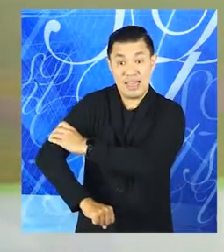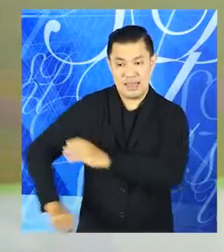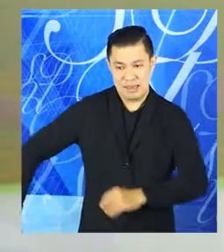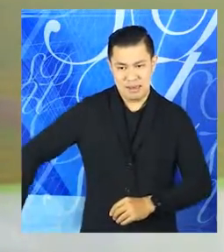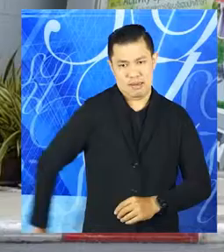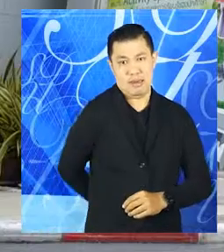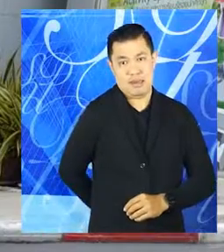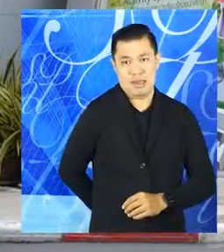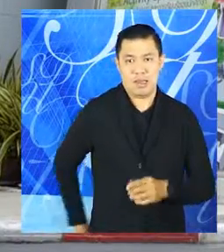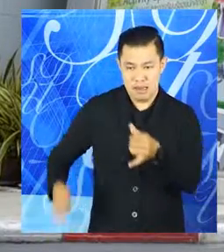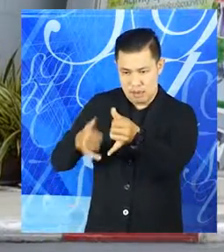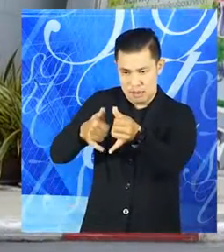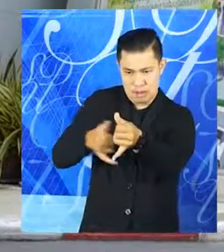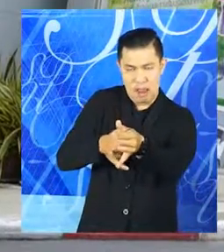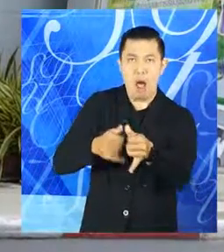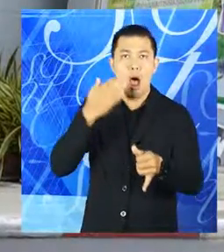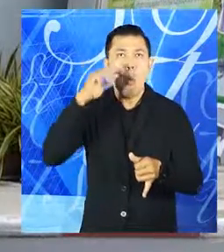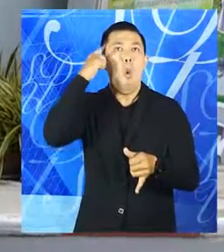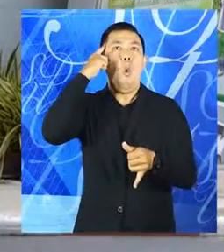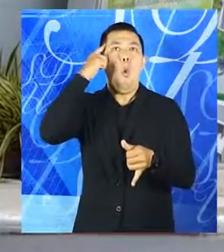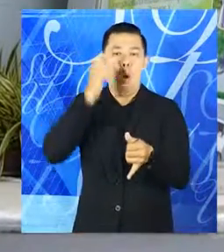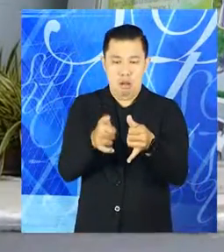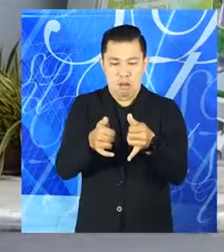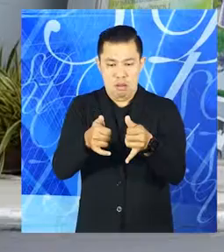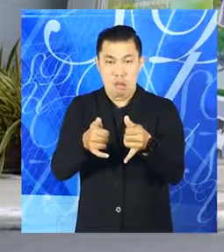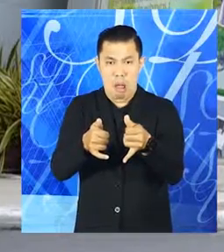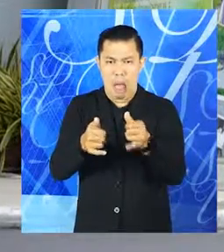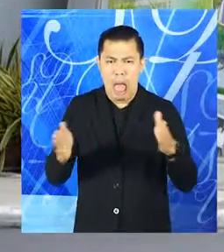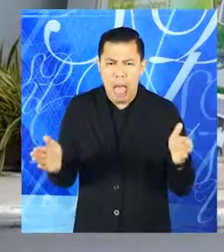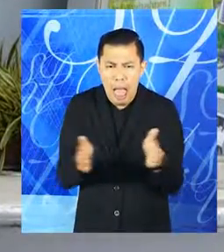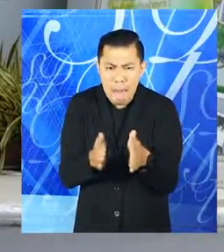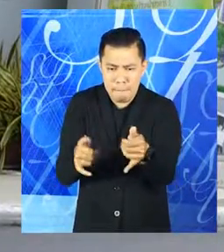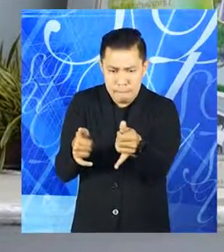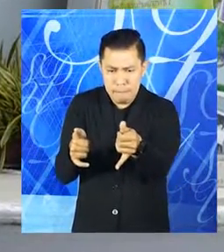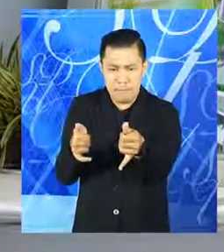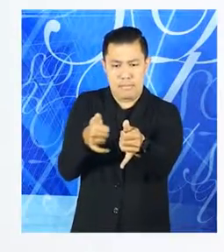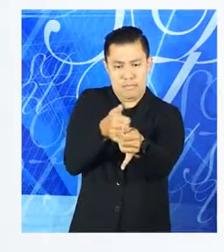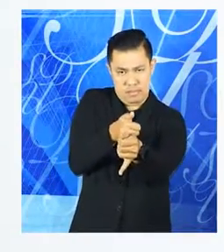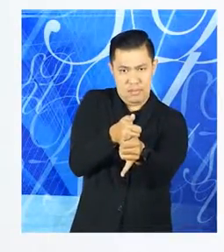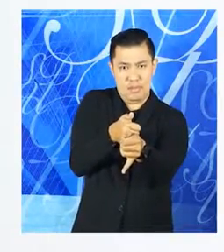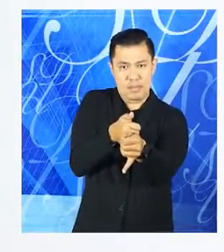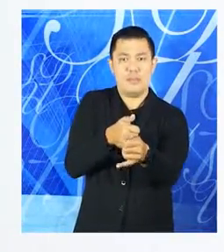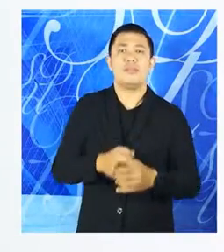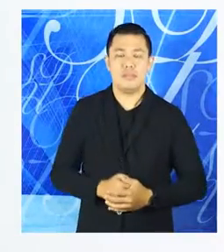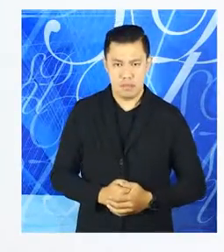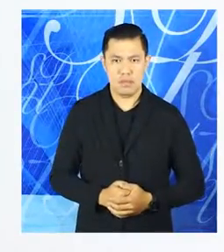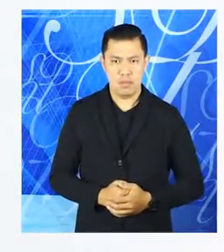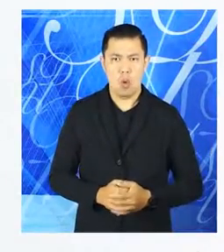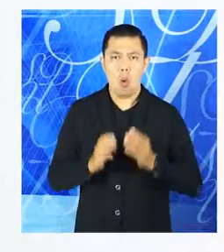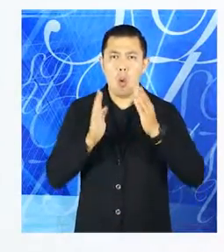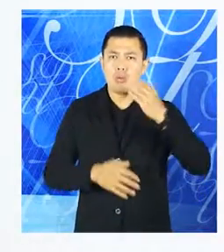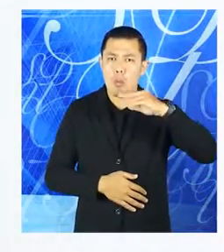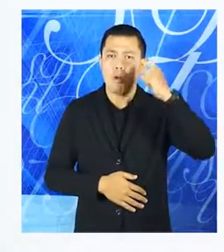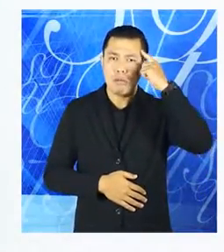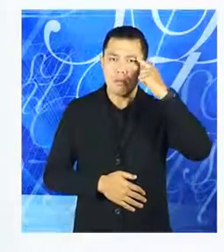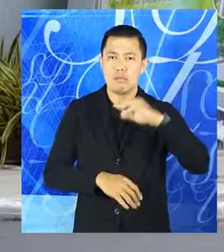ด้านหลังคนตาบอดจะทราบทันทีว่าทางข้างหน้าเป็นทางแคบดังนั้นคนตาบอด